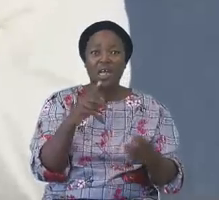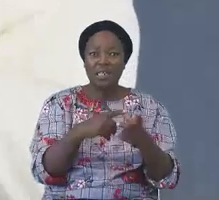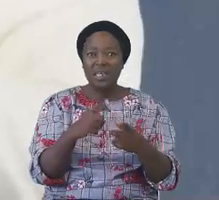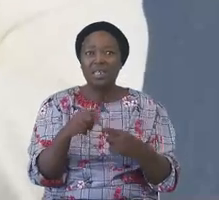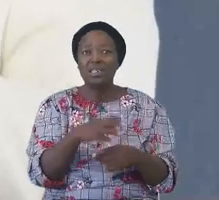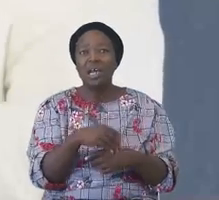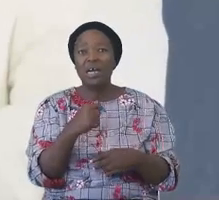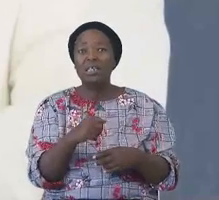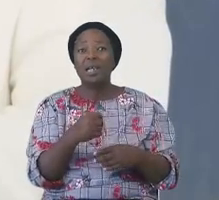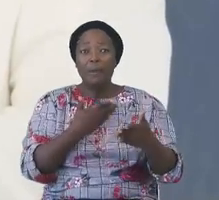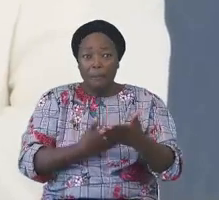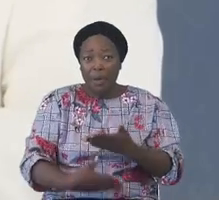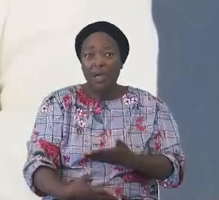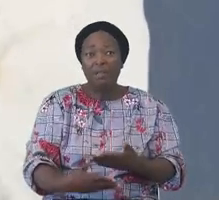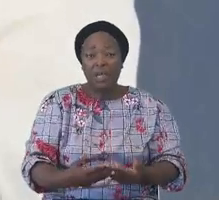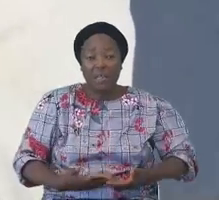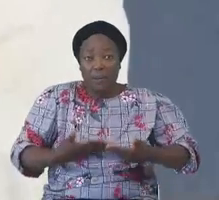là. La mère